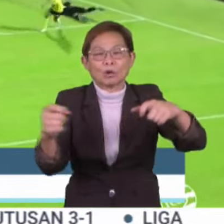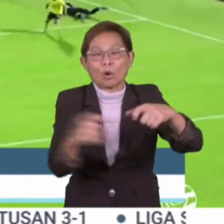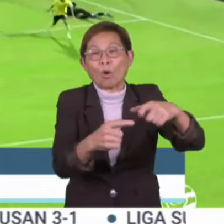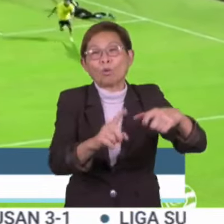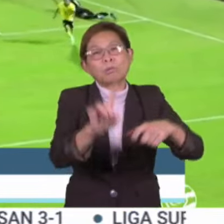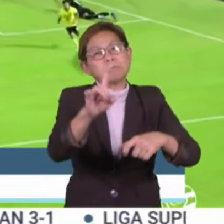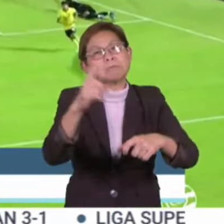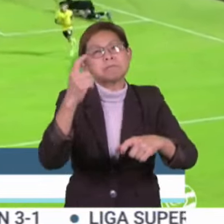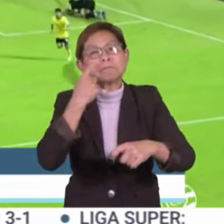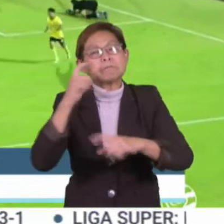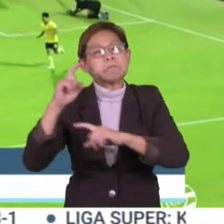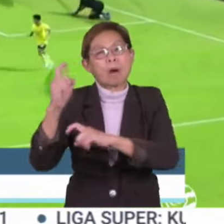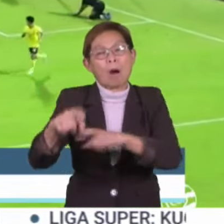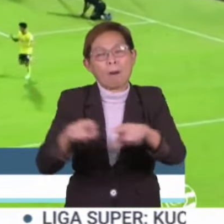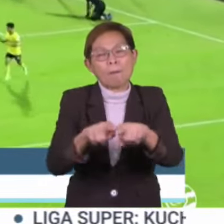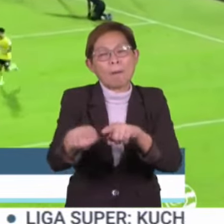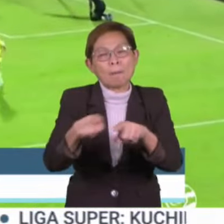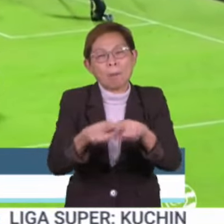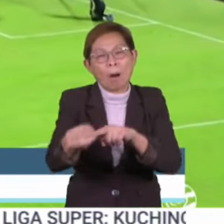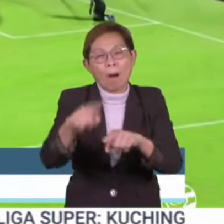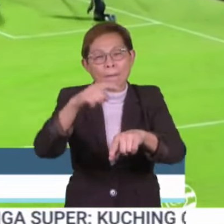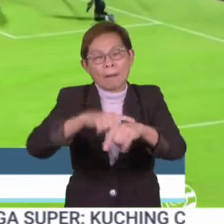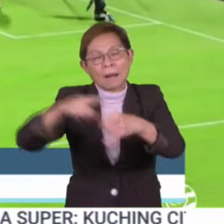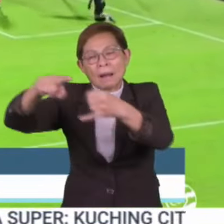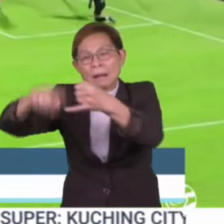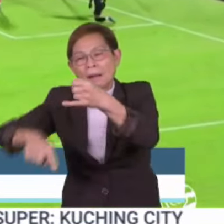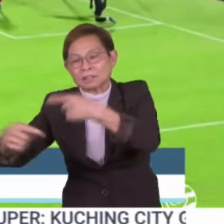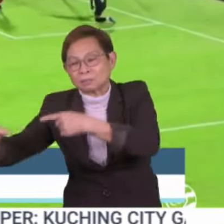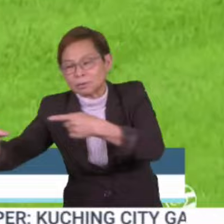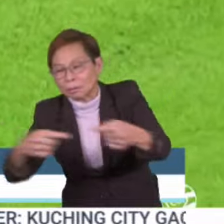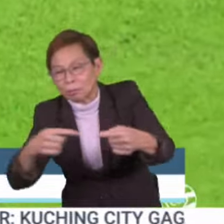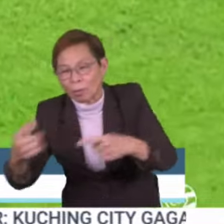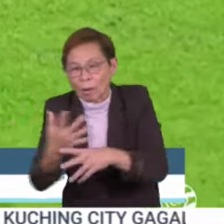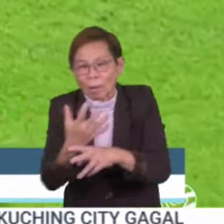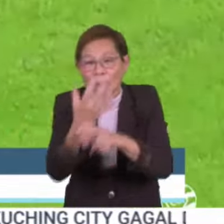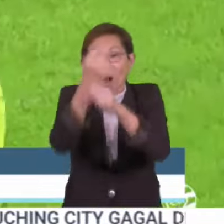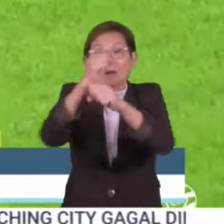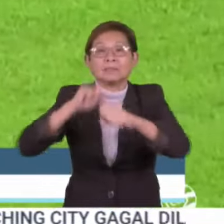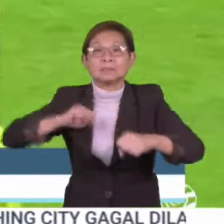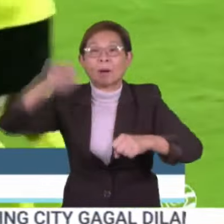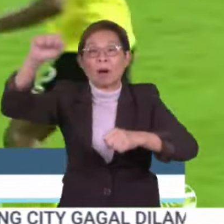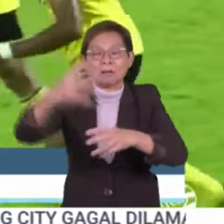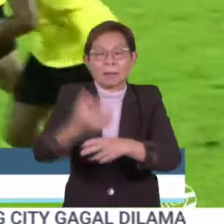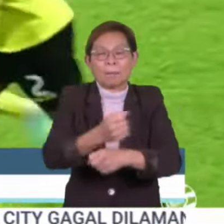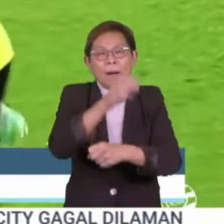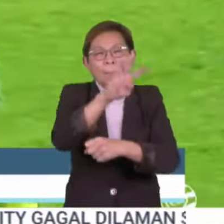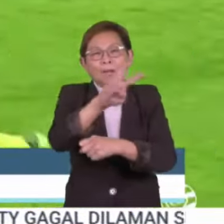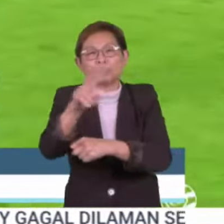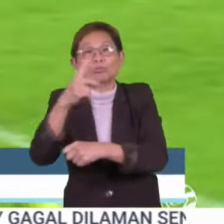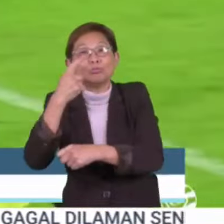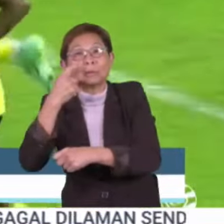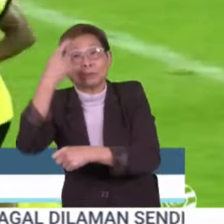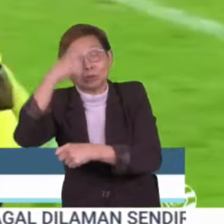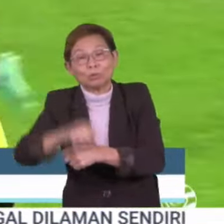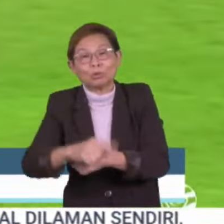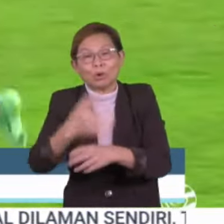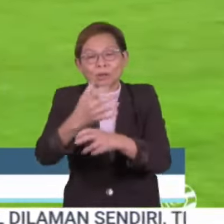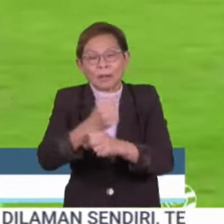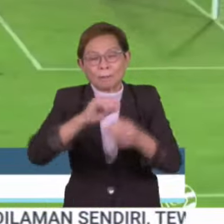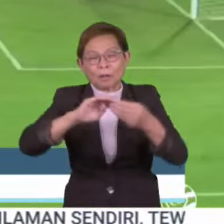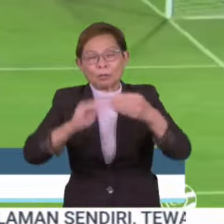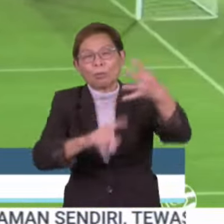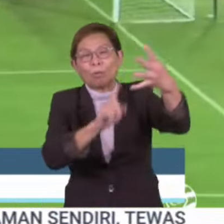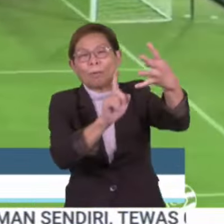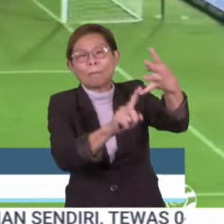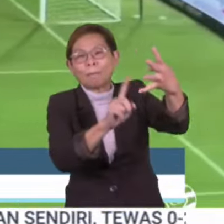sagu hati menusi penyerang pada Penghujung perlawanan kemenangan membolehkan Sabah membuat 42 masa untuk berada di tangan